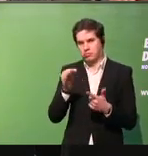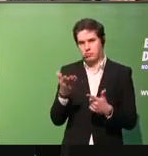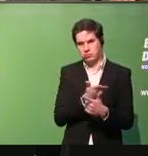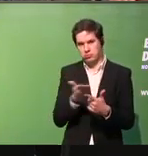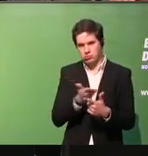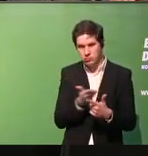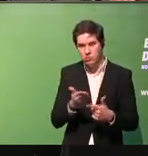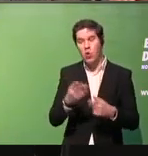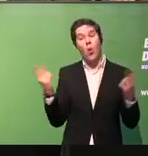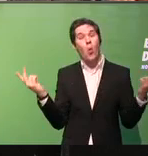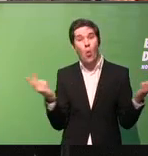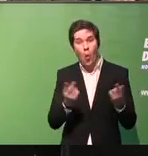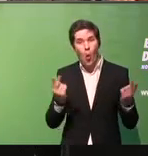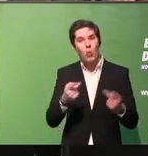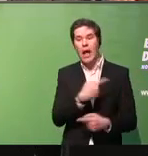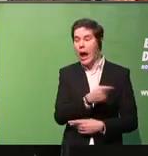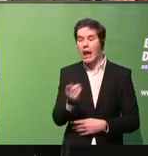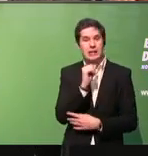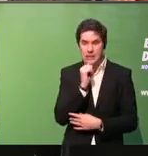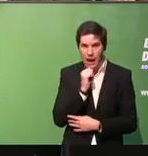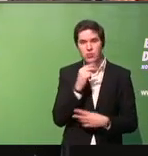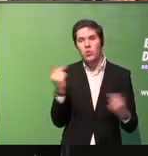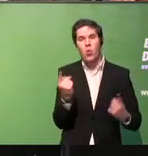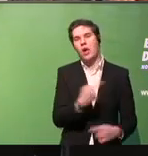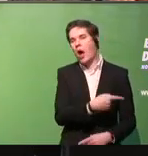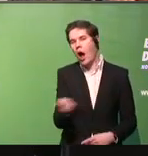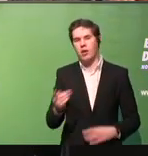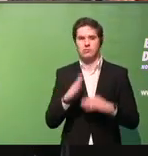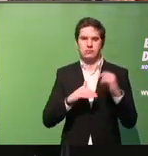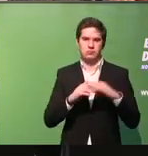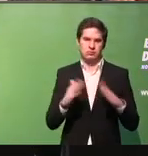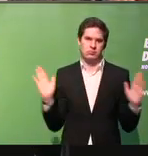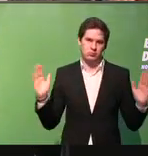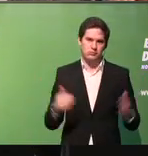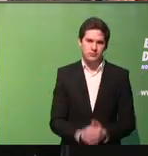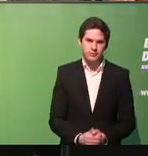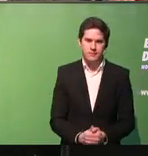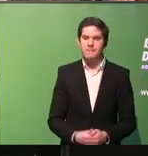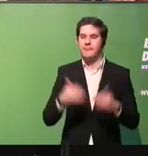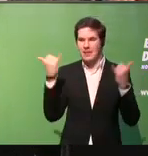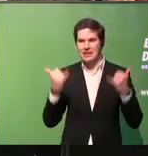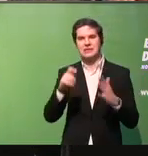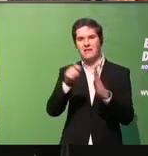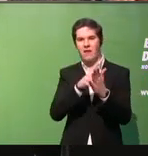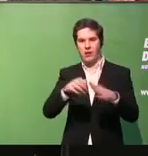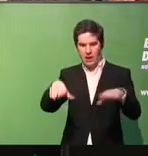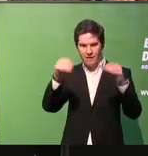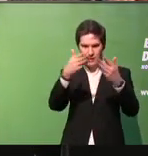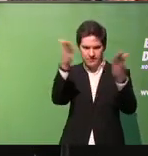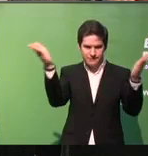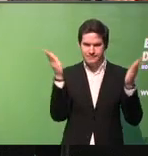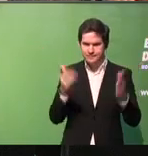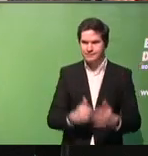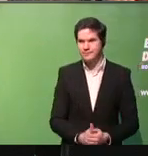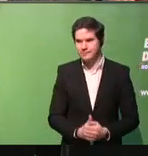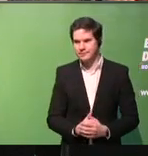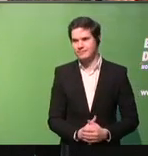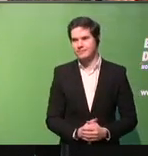ihr wählt alle Nein oder alle Enthaltung. Ich eröffne hiermit den Wahlgang.